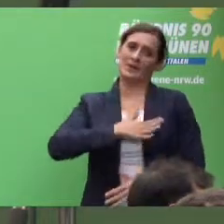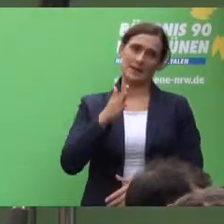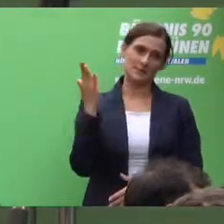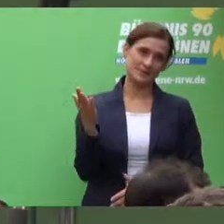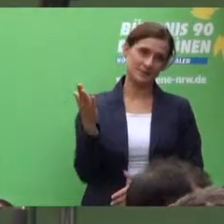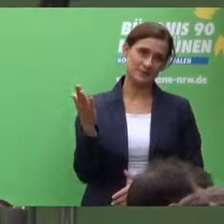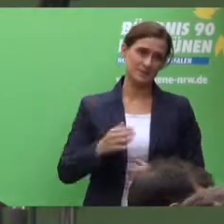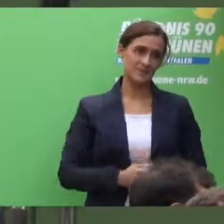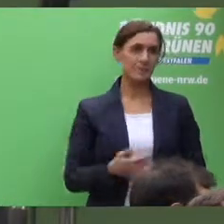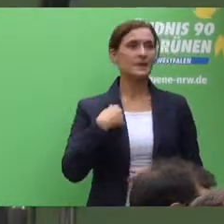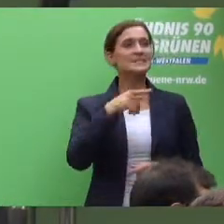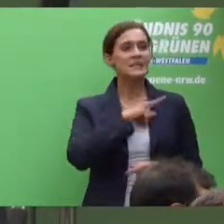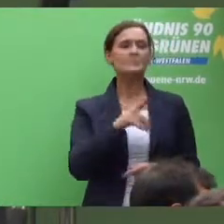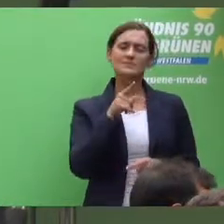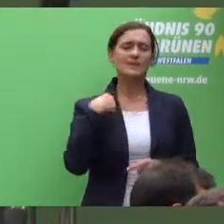Ich werde dann doch für wählen.